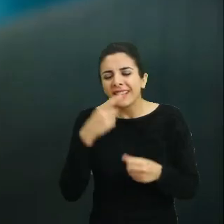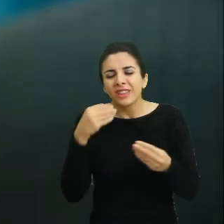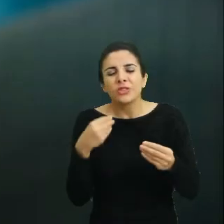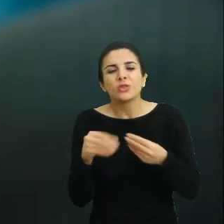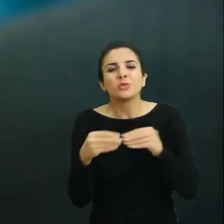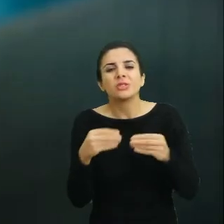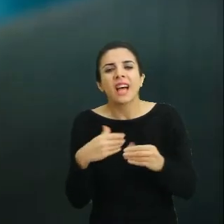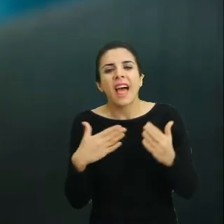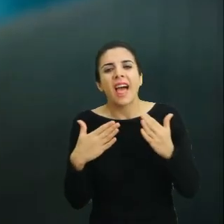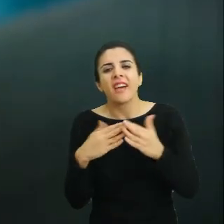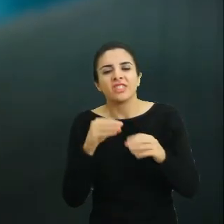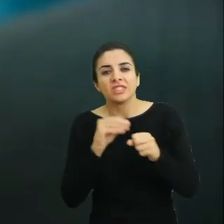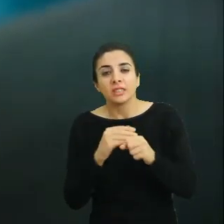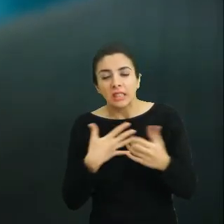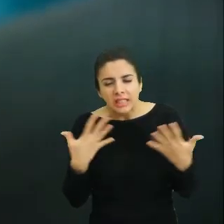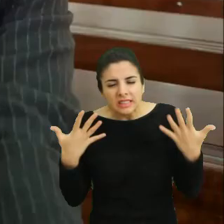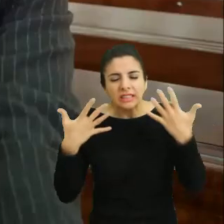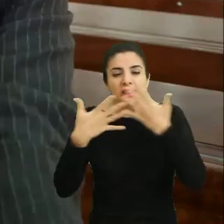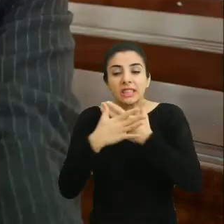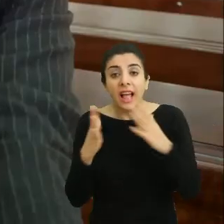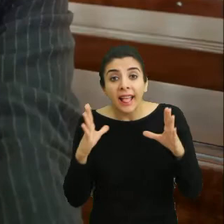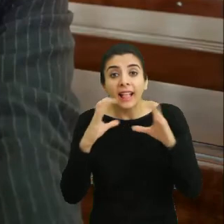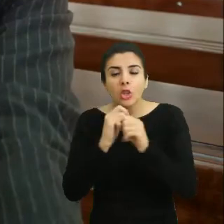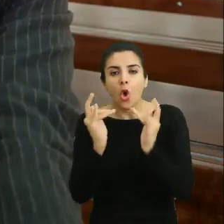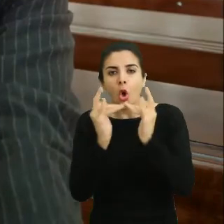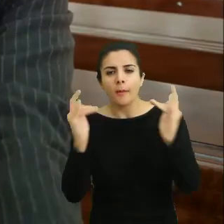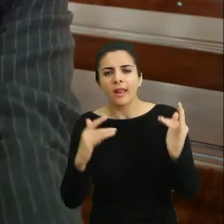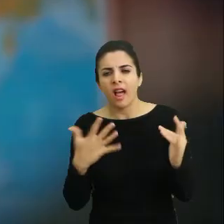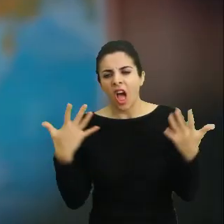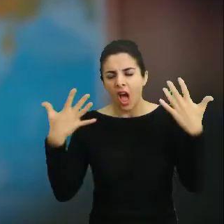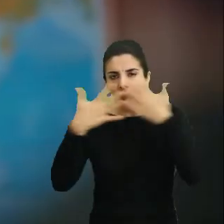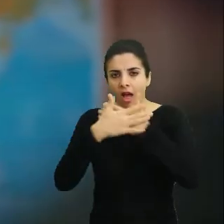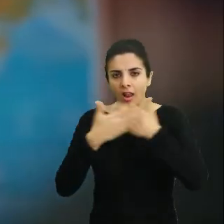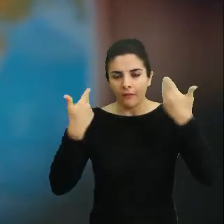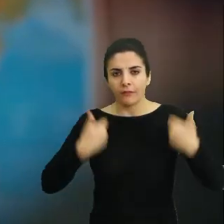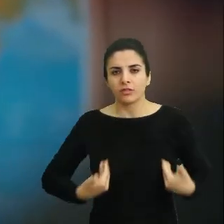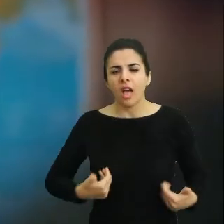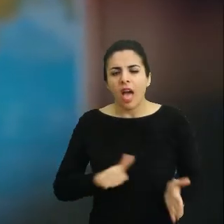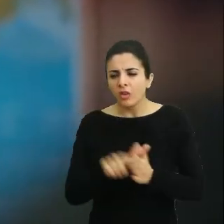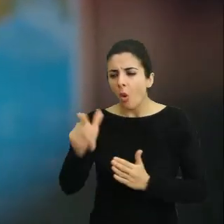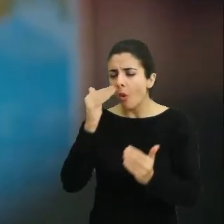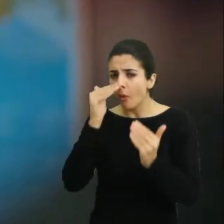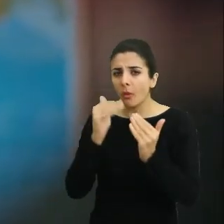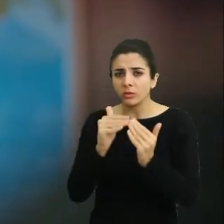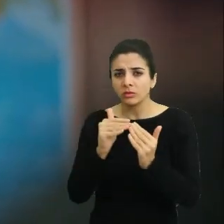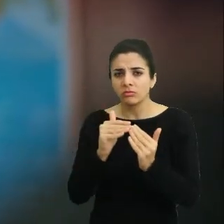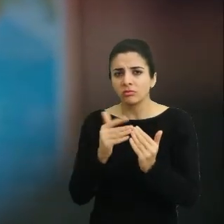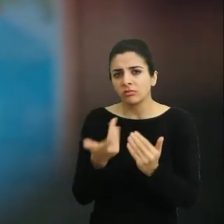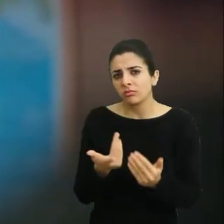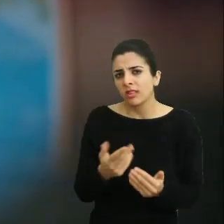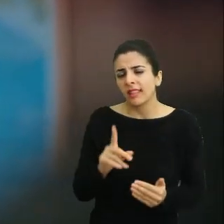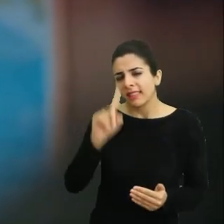girintileri, gizlesin daha köprüler, karanlık bedenleri. Her şey onlara göre.